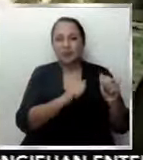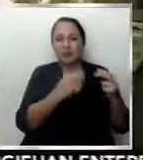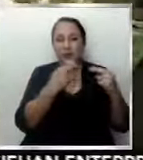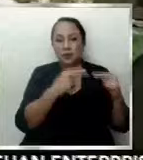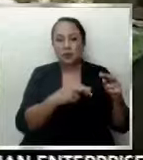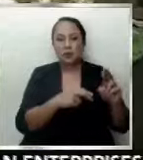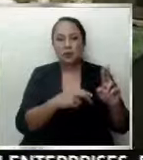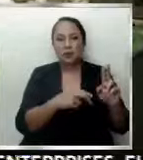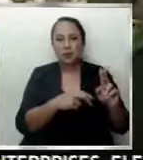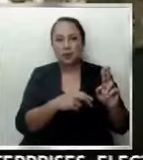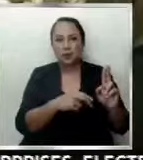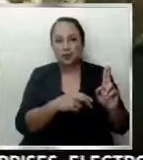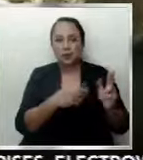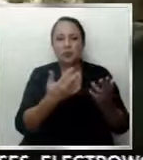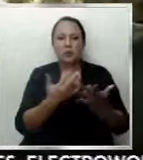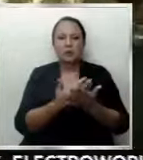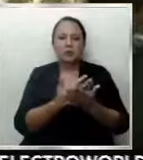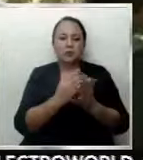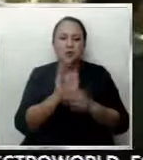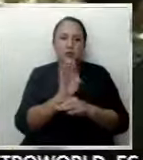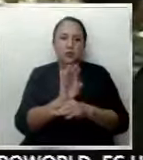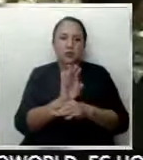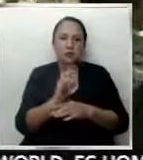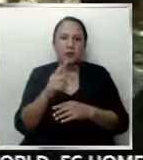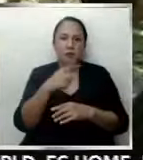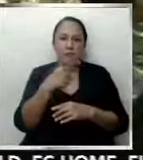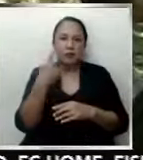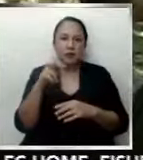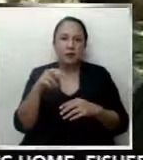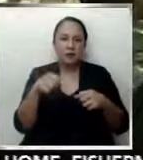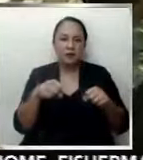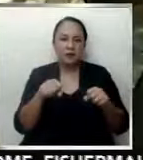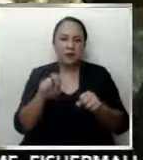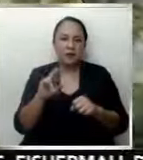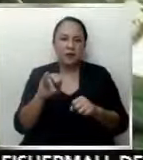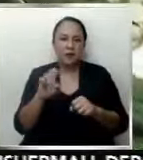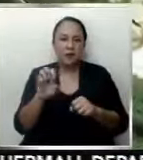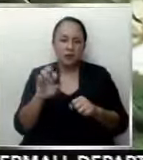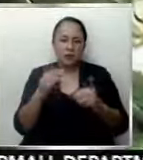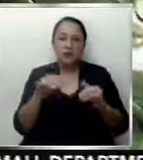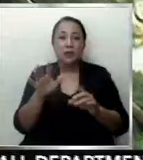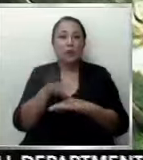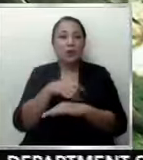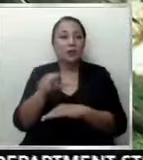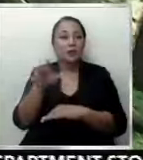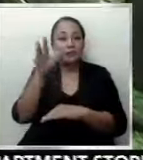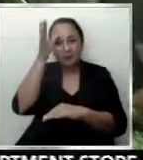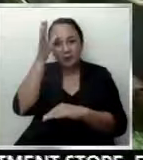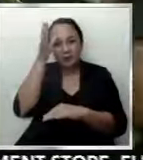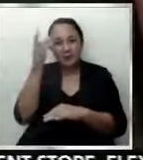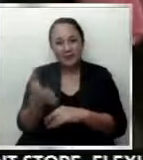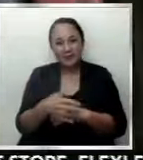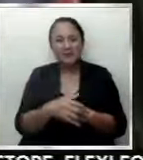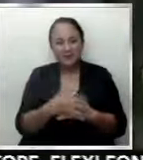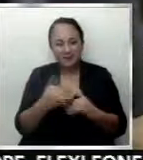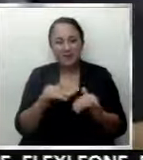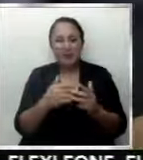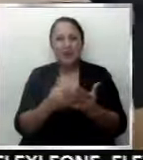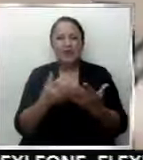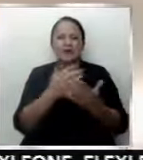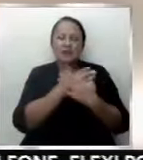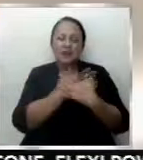para sa primetime action series na Black Rider. Tatay pa rin ang tawag ni Rudo kay Ipe. Nagkayakapan pa ang